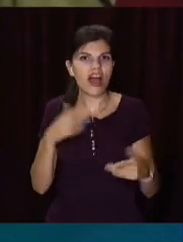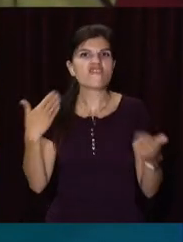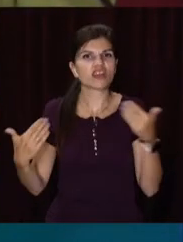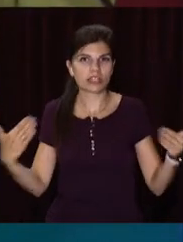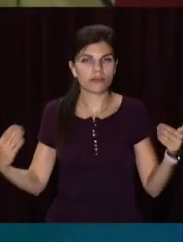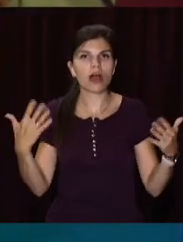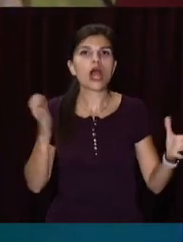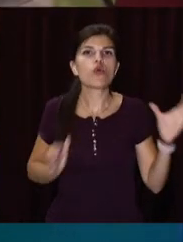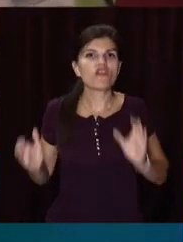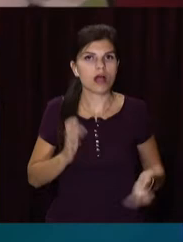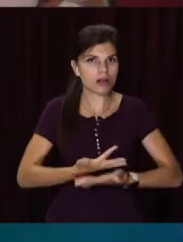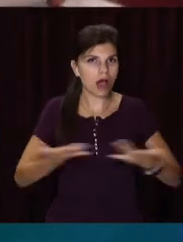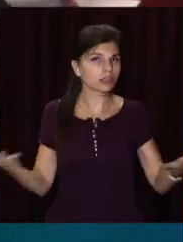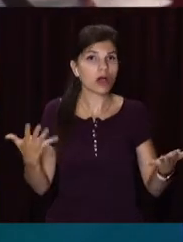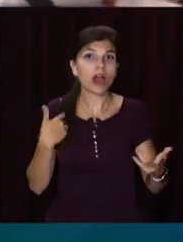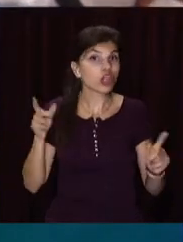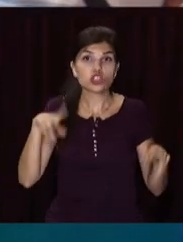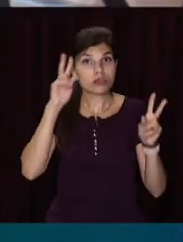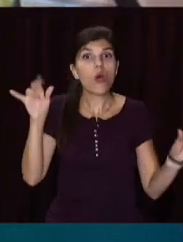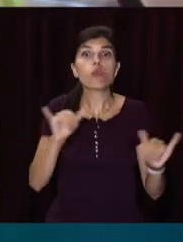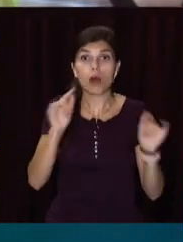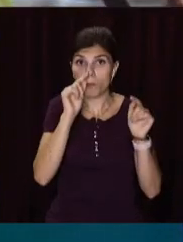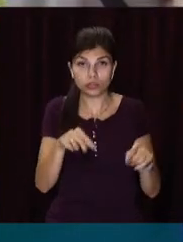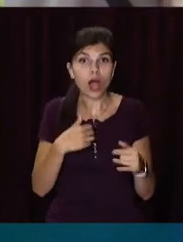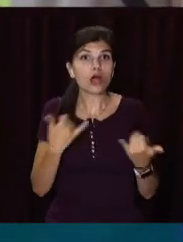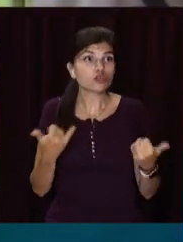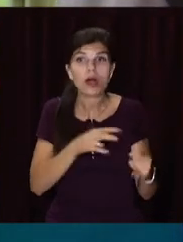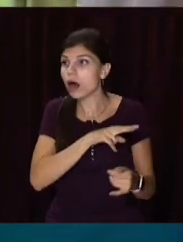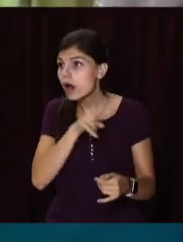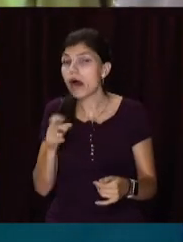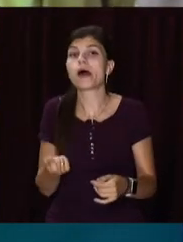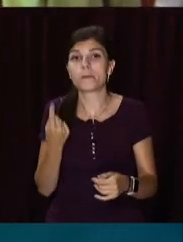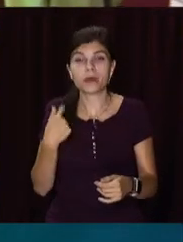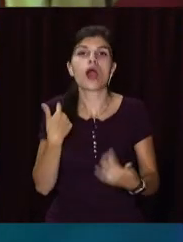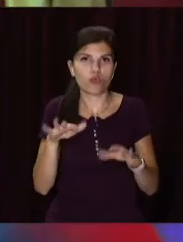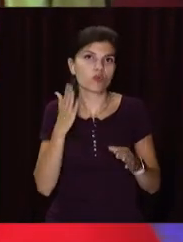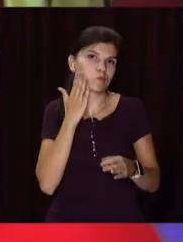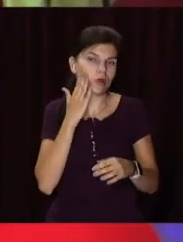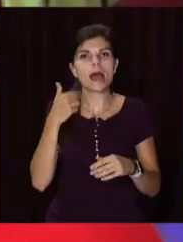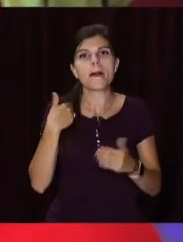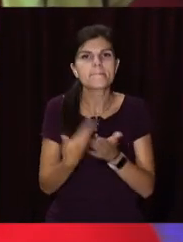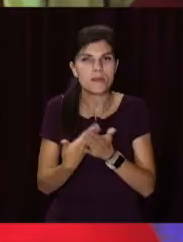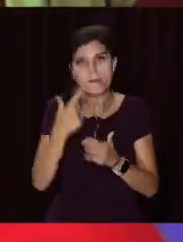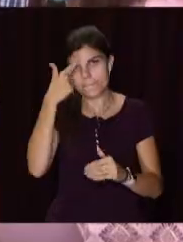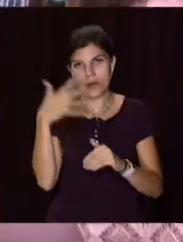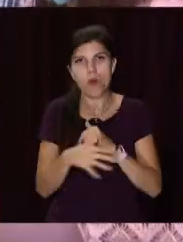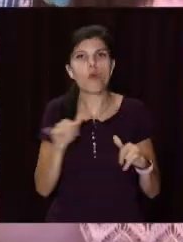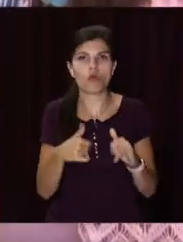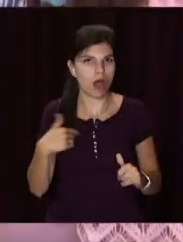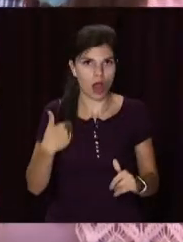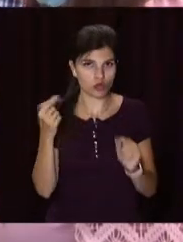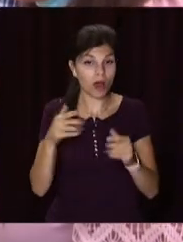виставку університетів. Я не знав, куди навіть поступати, а сьогодні, благодаря тому, вже знаю примерно, куди я хочу поступити. А